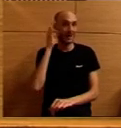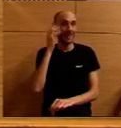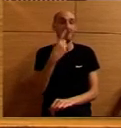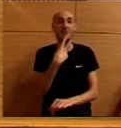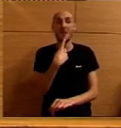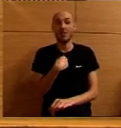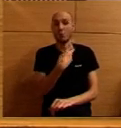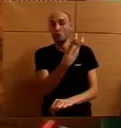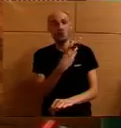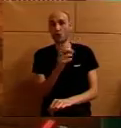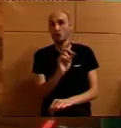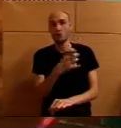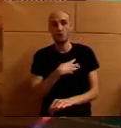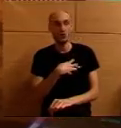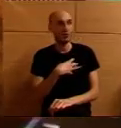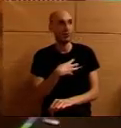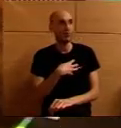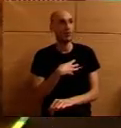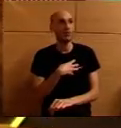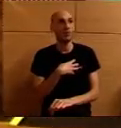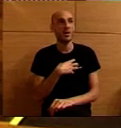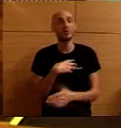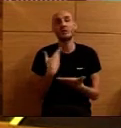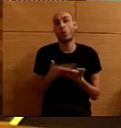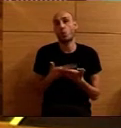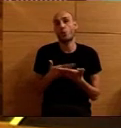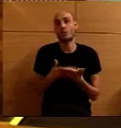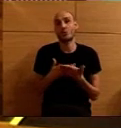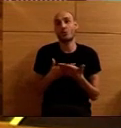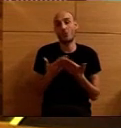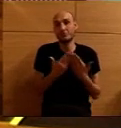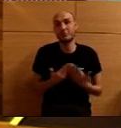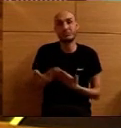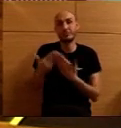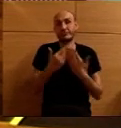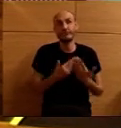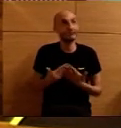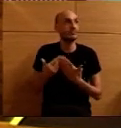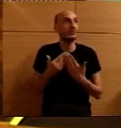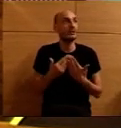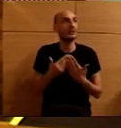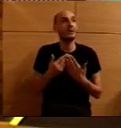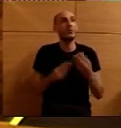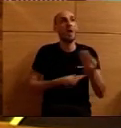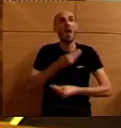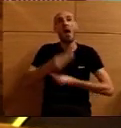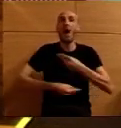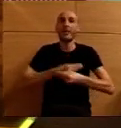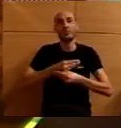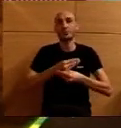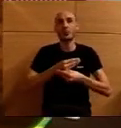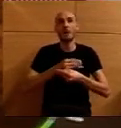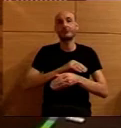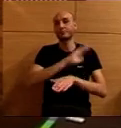assistir, m'ha remès un document, a més, per a que l'estudiem, i per tant deixarem una altra volta més